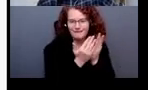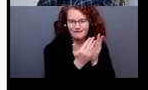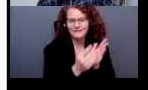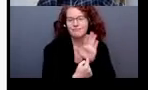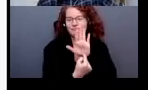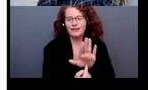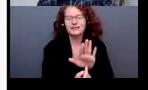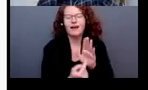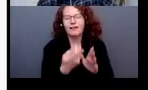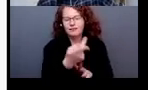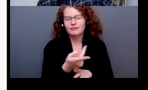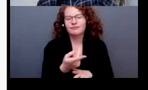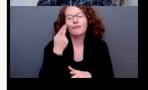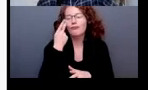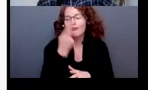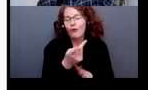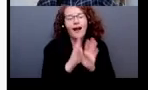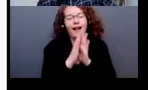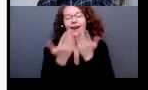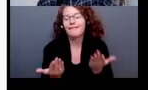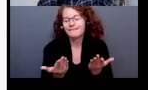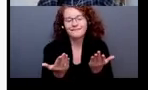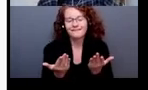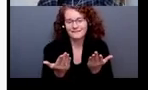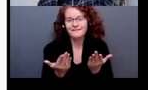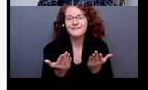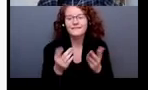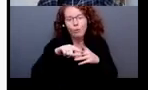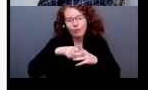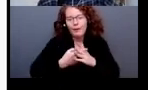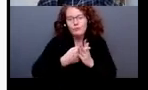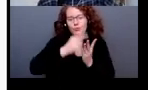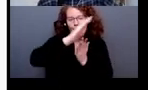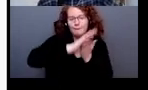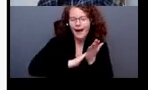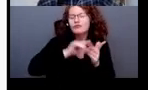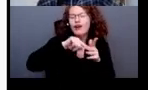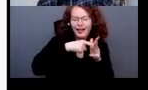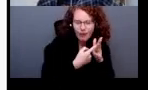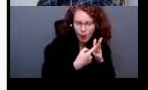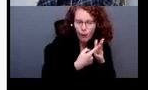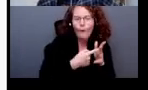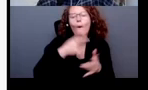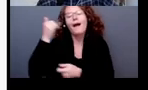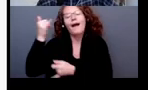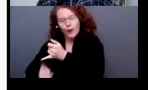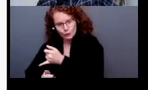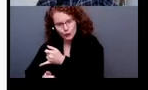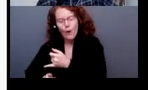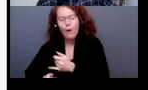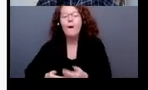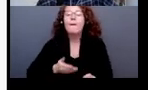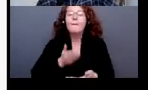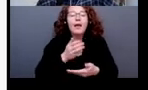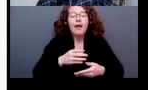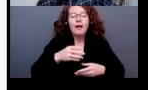présente hein, de manière assez classique d'un point de vue académique. Il y a une intro et une conclusion qui est très académique, mais au milieu il y a 16